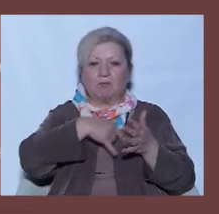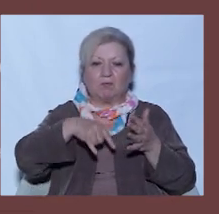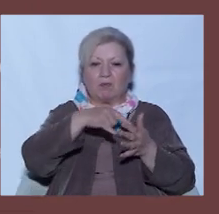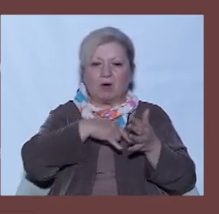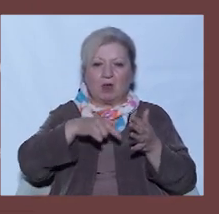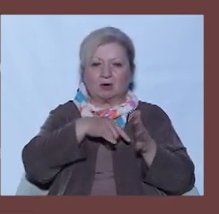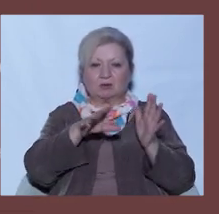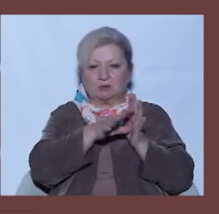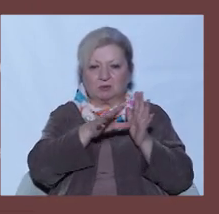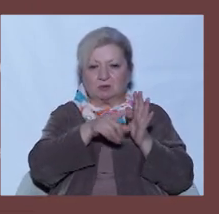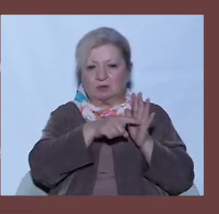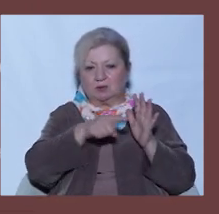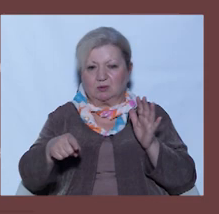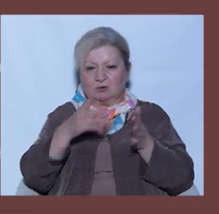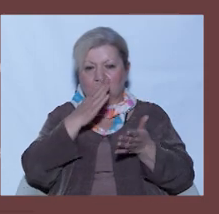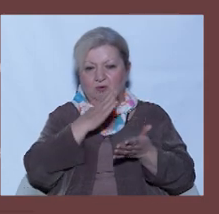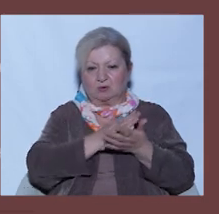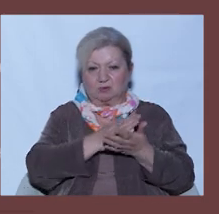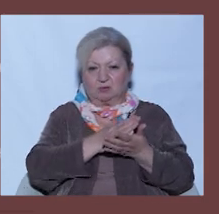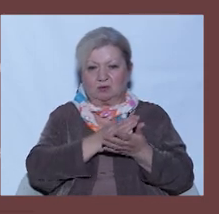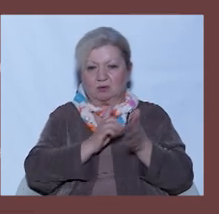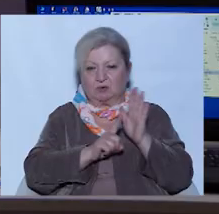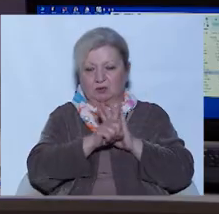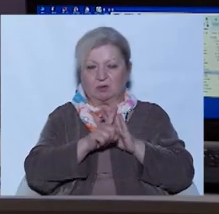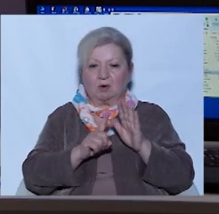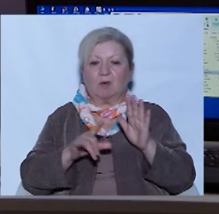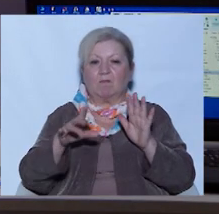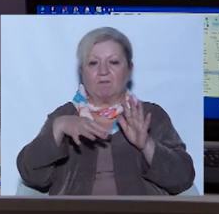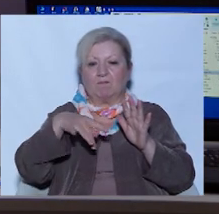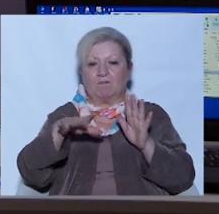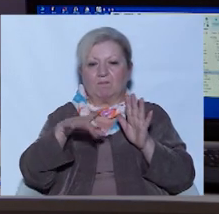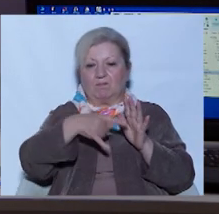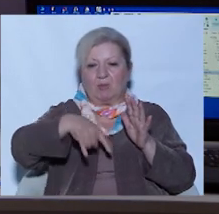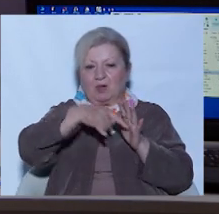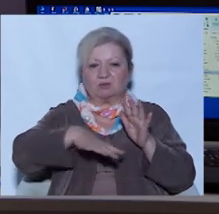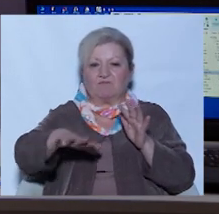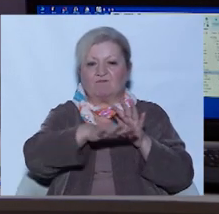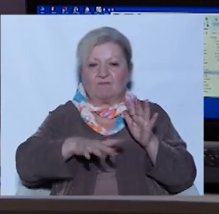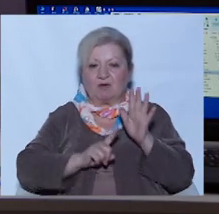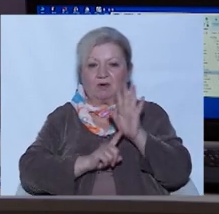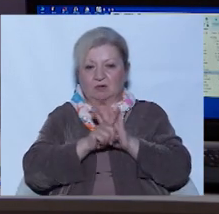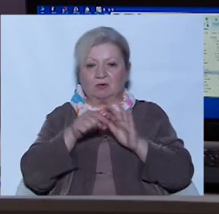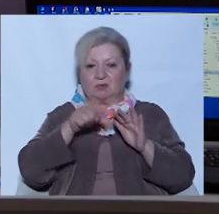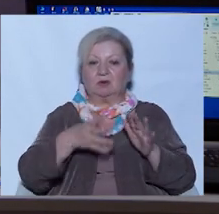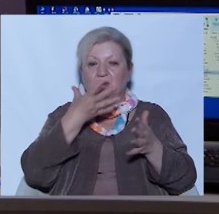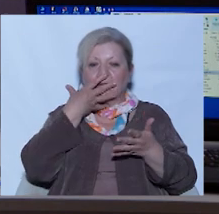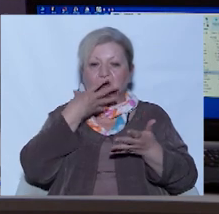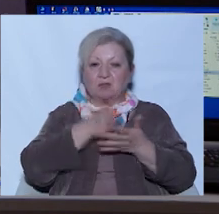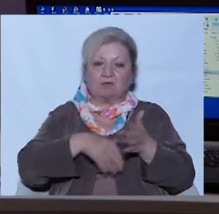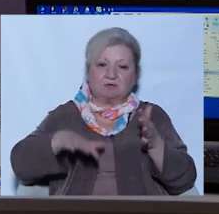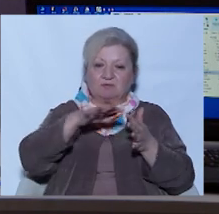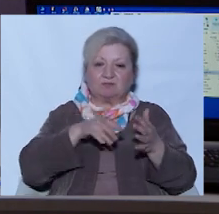მაგნიტური დენის გავლენით წარმოიშვება მაგნიტური ველი, ეს ველი თავისივე წარმომქმნელს